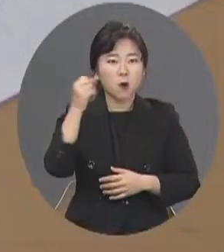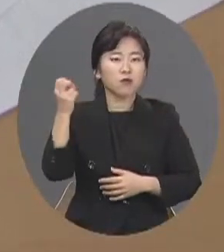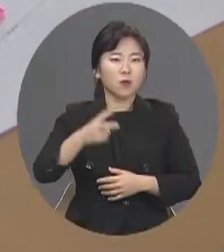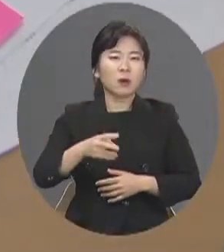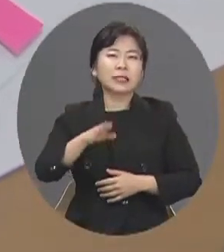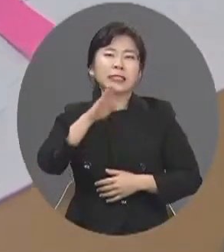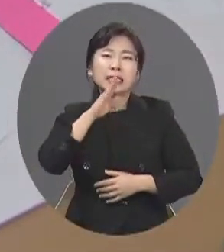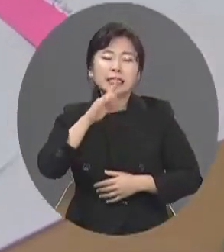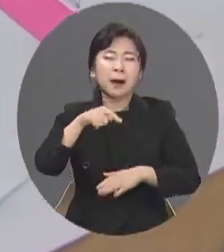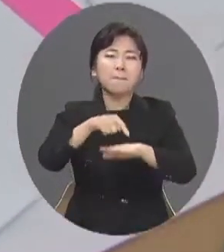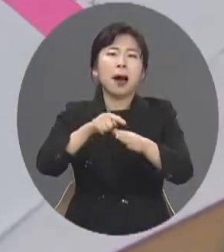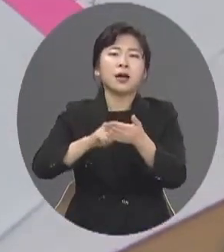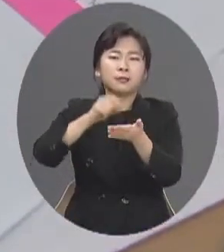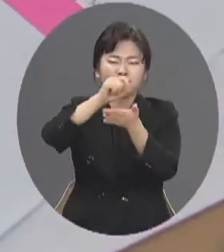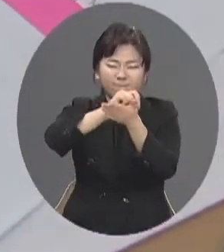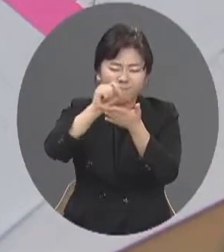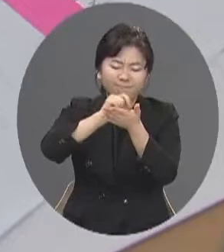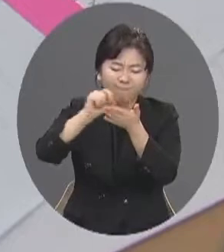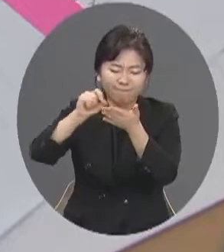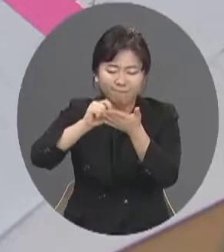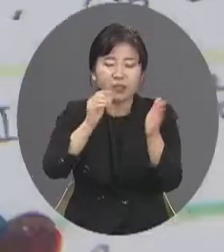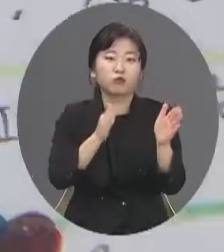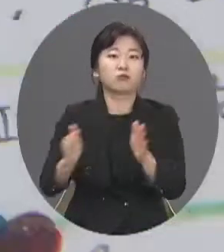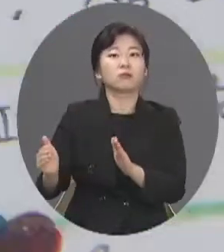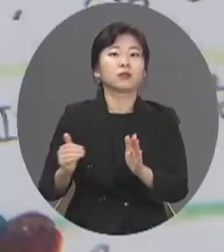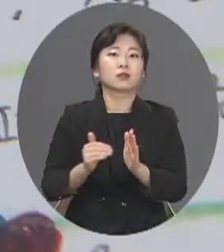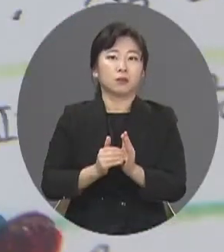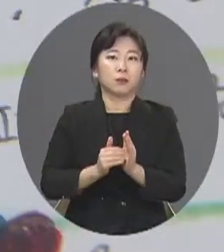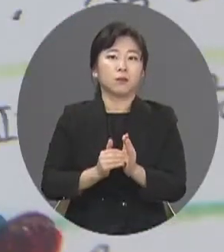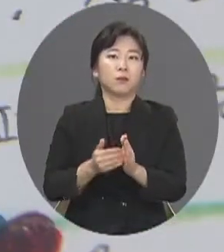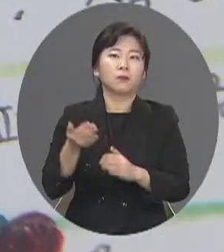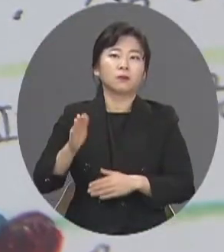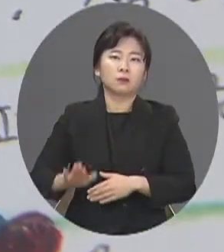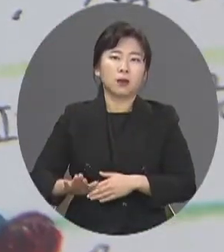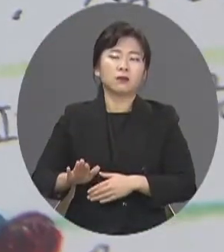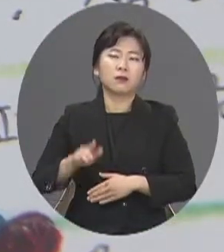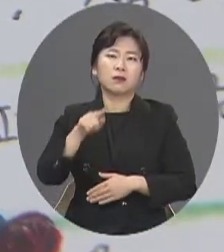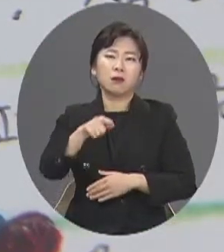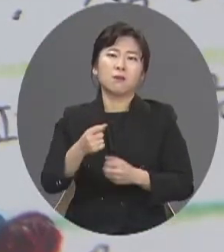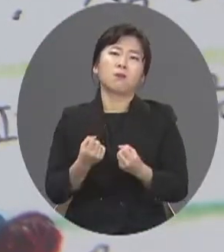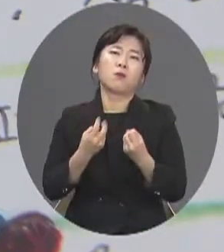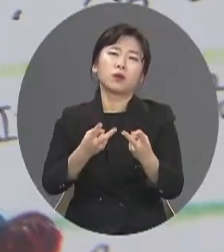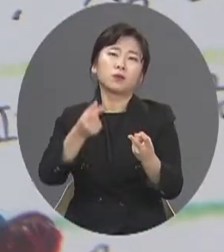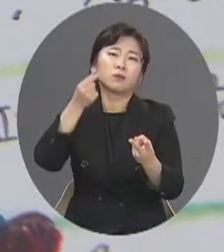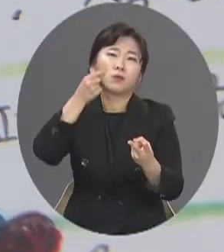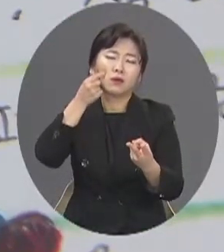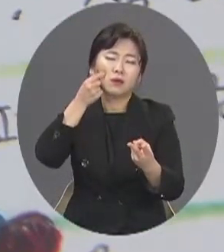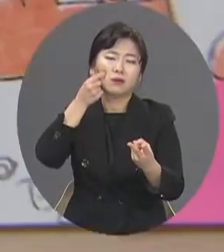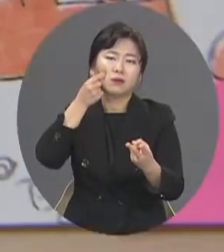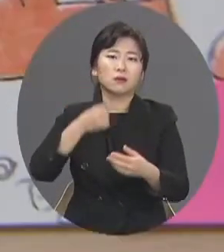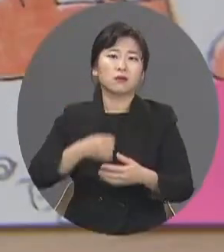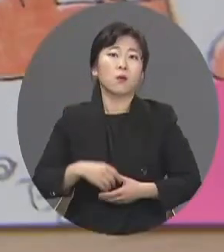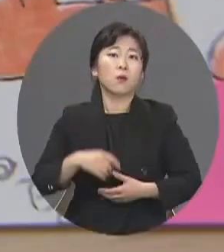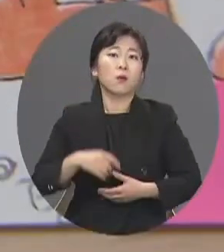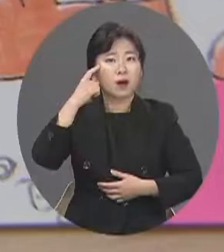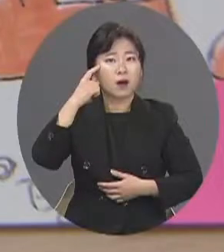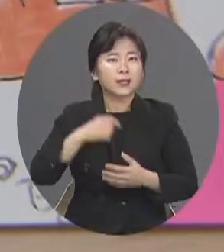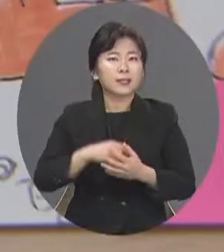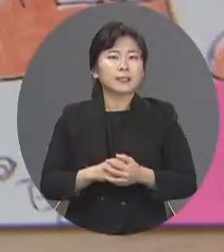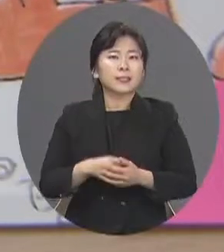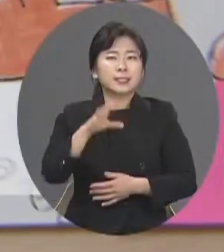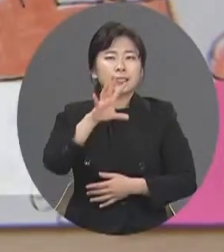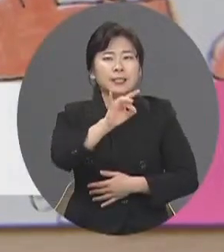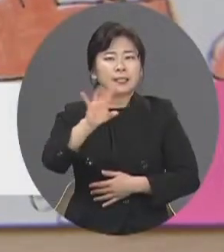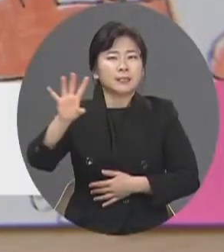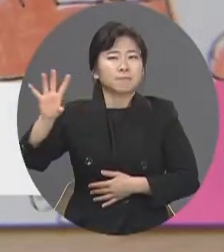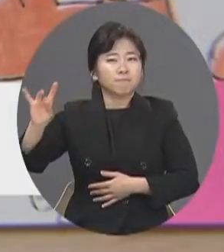진심을 꾹꾹 눌러쓴 손편지도 준비했습니다 하지만 끝내 부치지 못한 편지 가 됐습니다 이따금씩